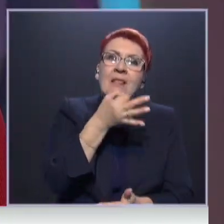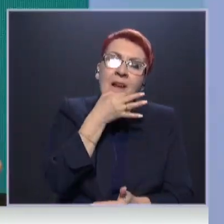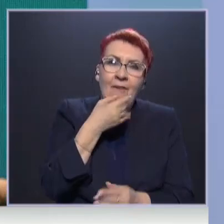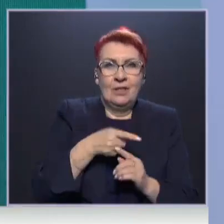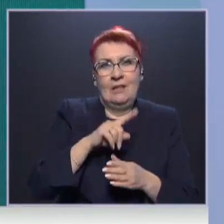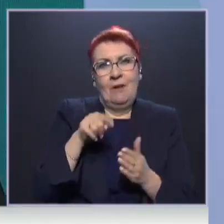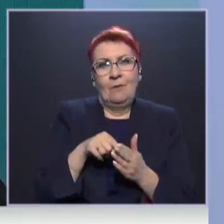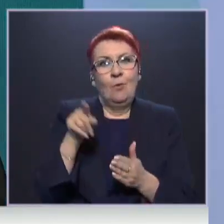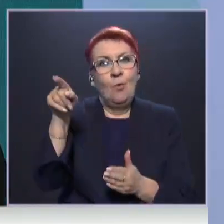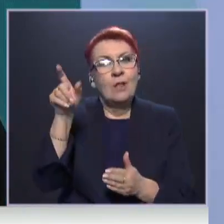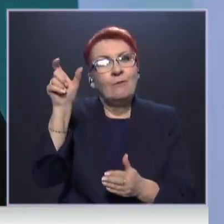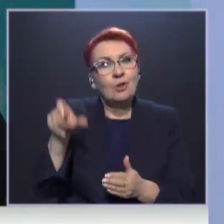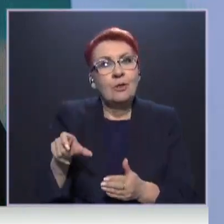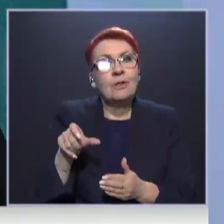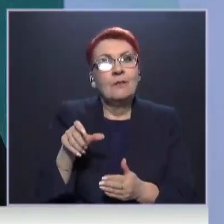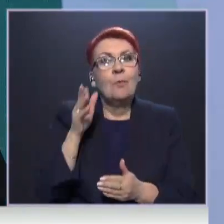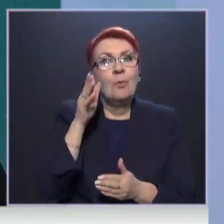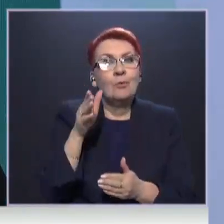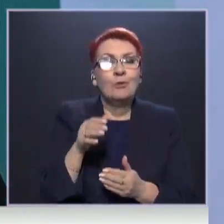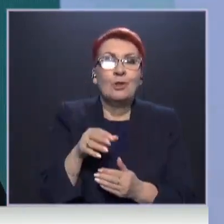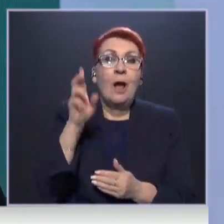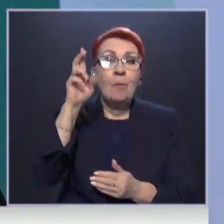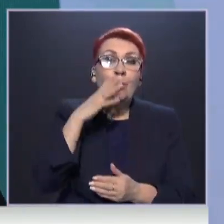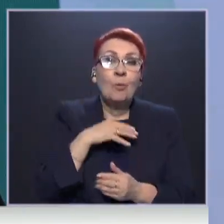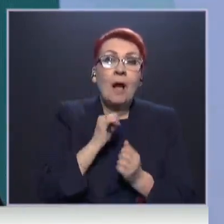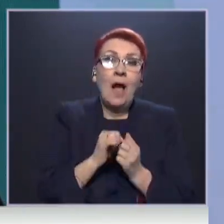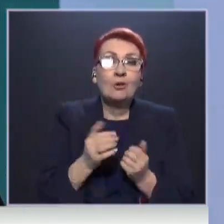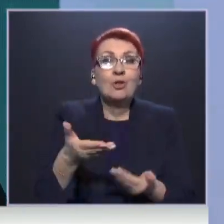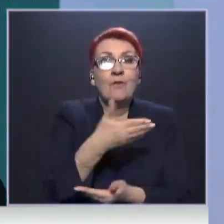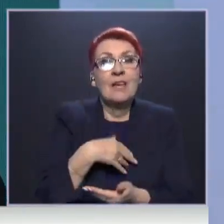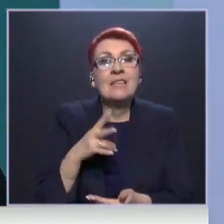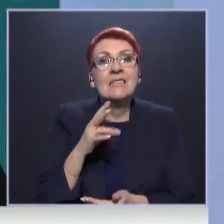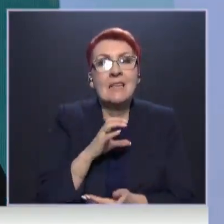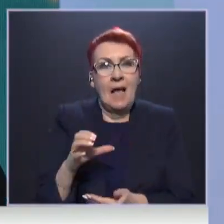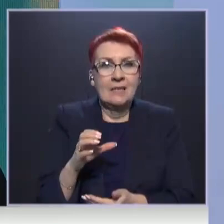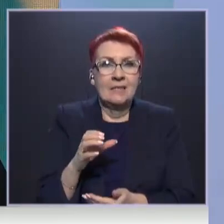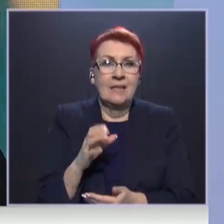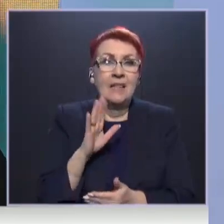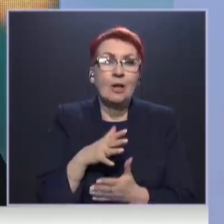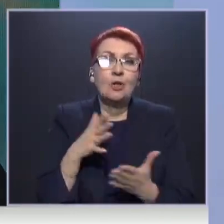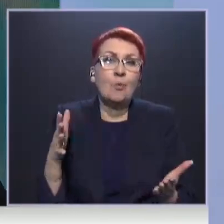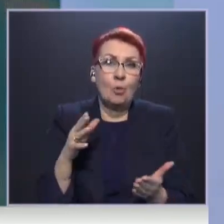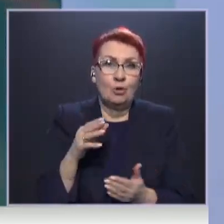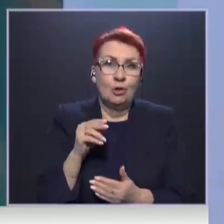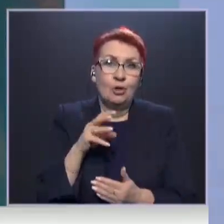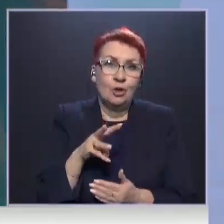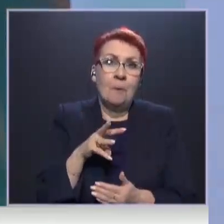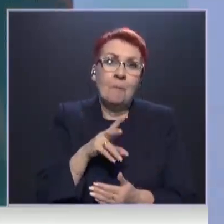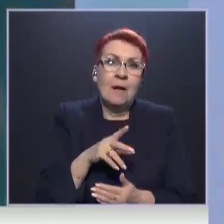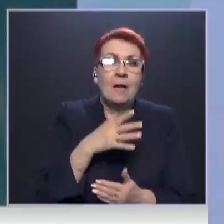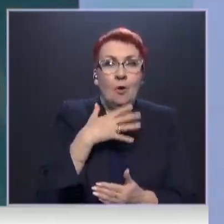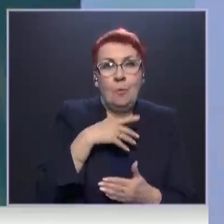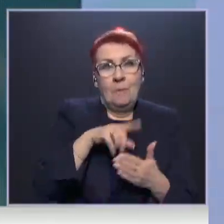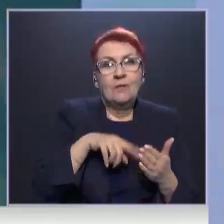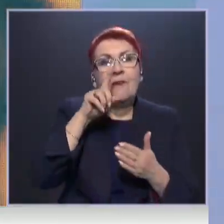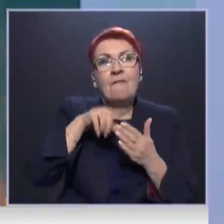человека Бог в душе. А ведь Бог любит каждого из нас гораздо больше, чем мы сами любим ближним. Верим